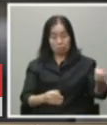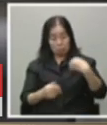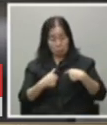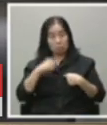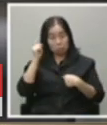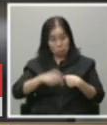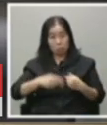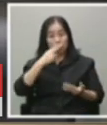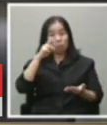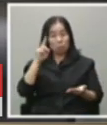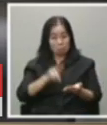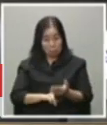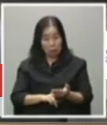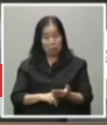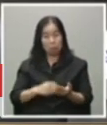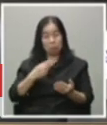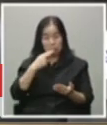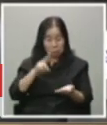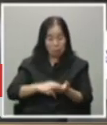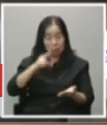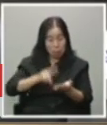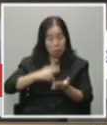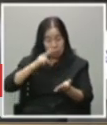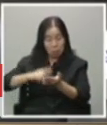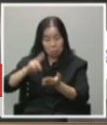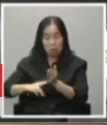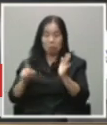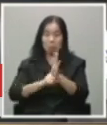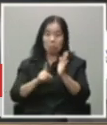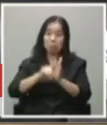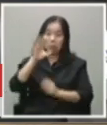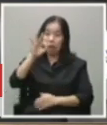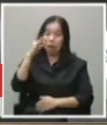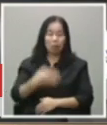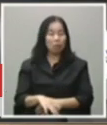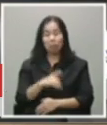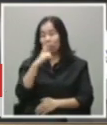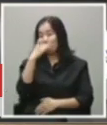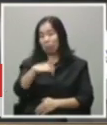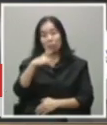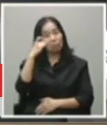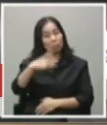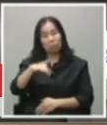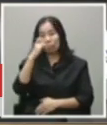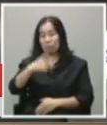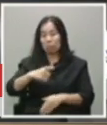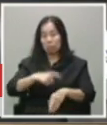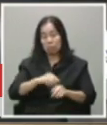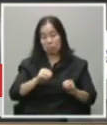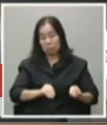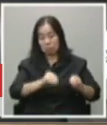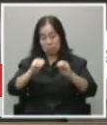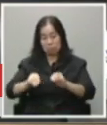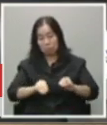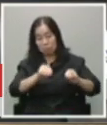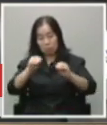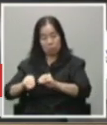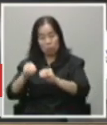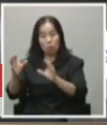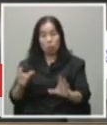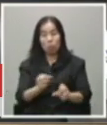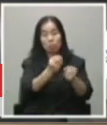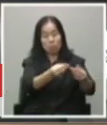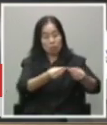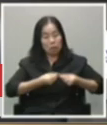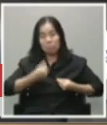สือถึง9ครั้งครับปรากฏว่ายังไงก็ไม่ทันแน่นอนเกี่ยวกับเรื่องจะเชื่อมไบโอเมตริกมาสู่กับระบบสารสนเทศตรว